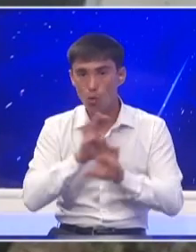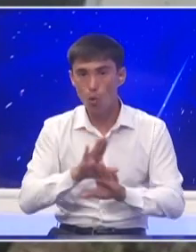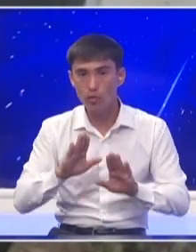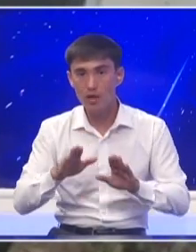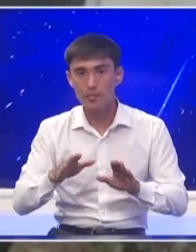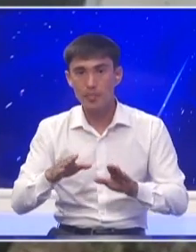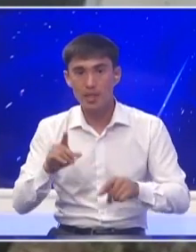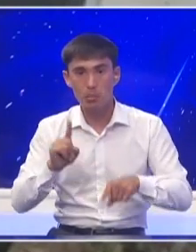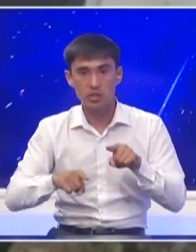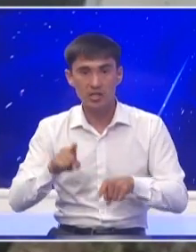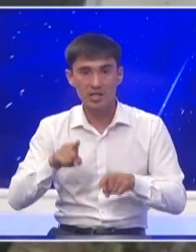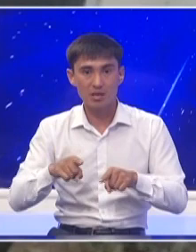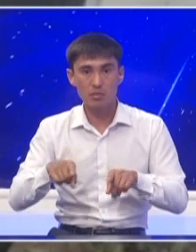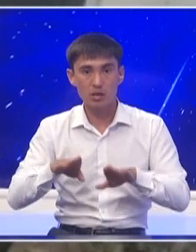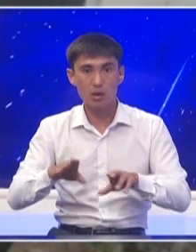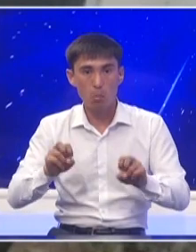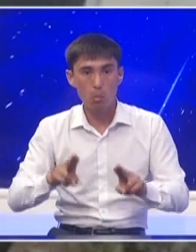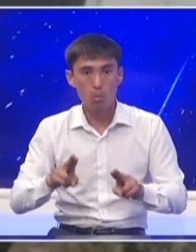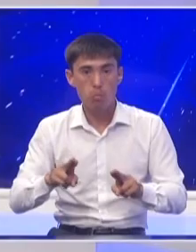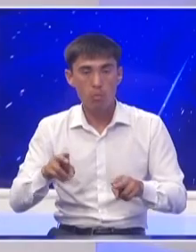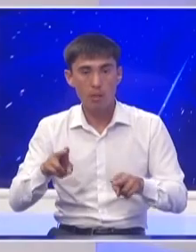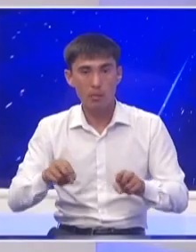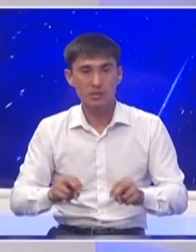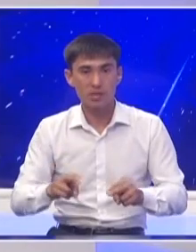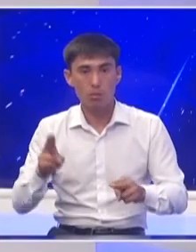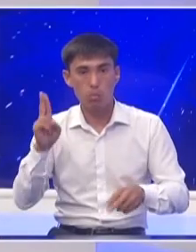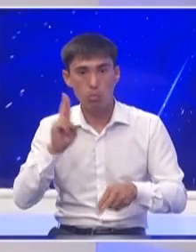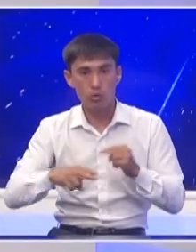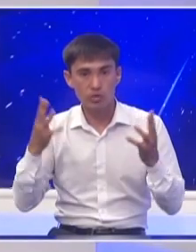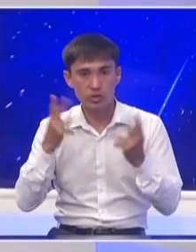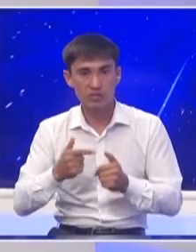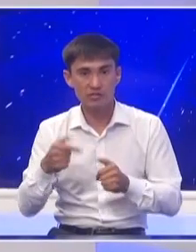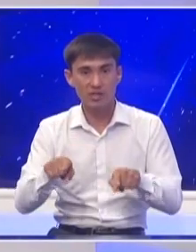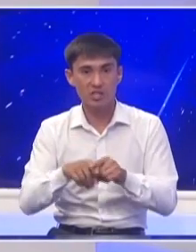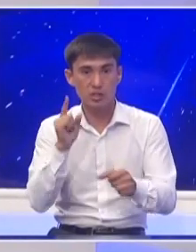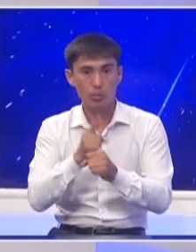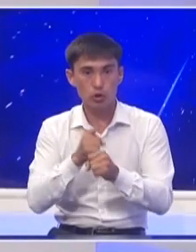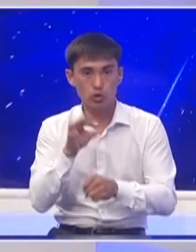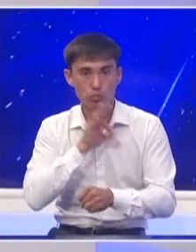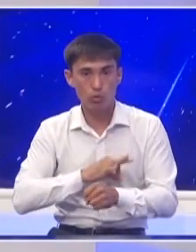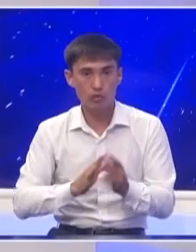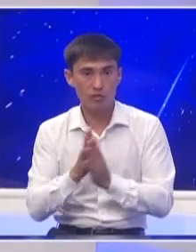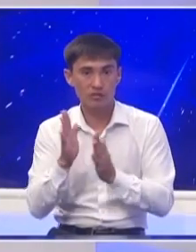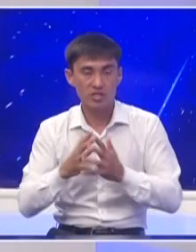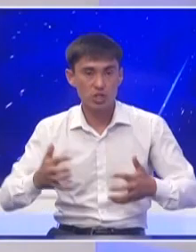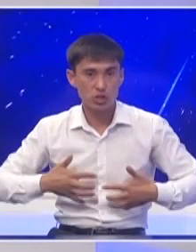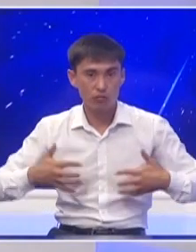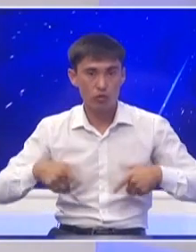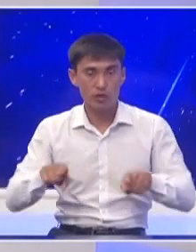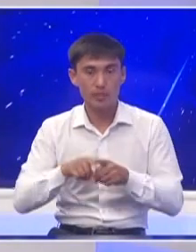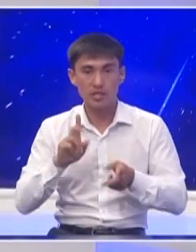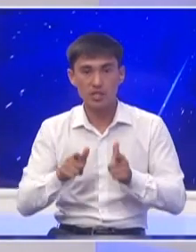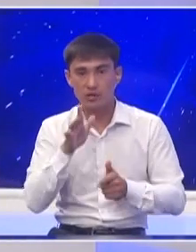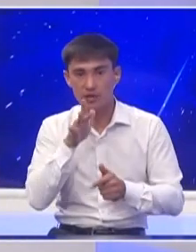с редкими и находящимися под угрозой исчезновения, а также запрещенными к использованию видами растений или животных». В настоящее